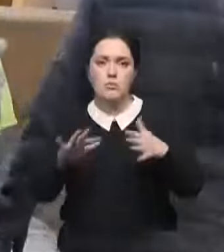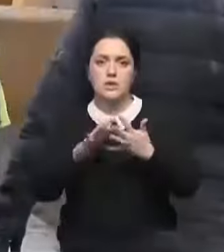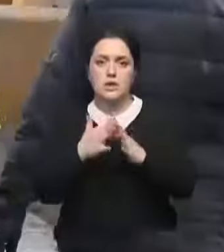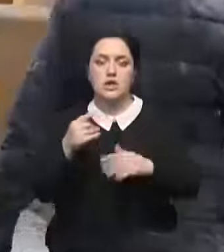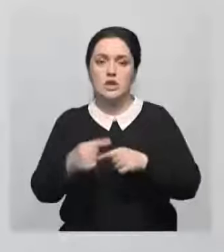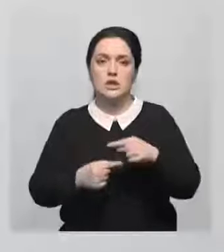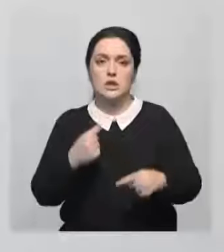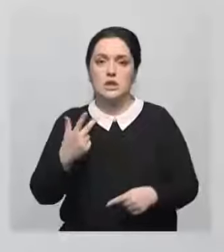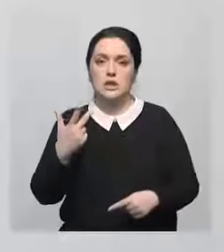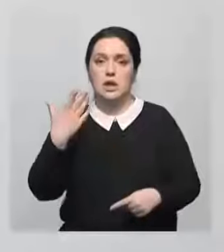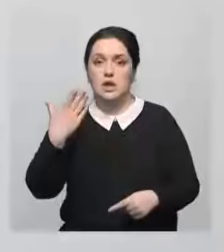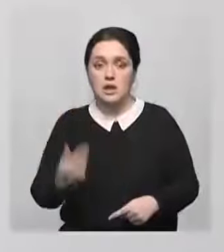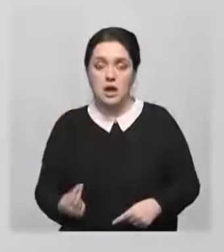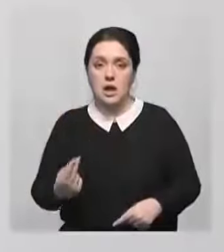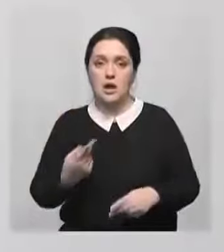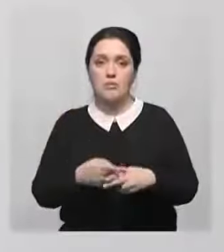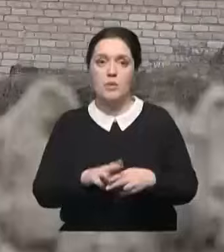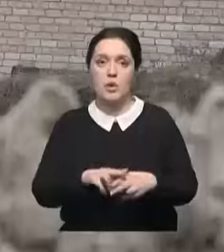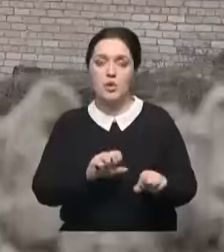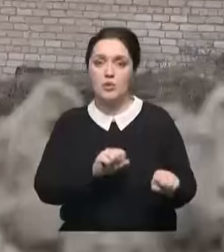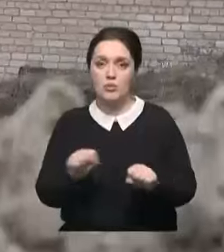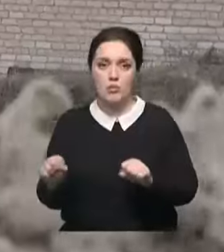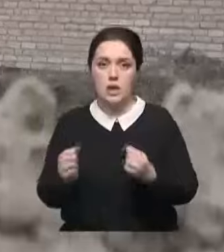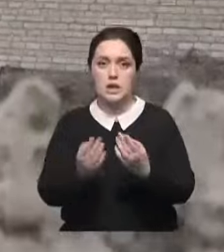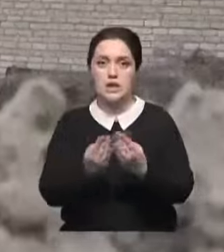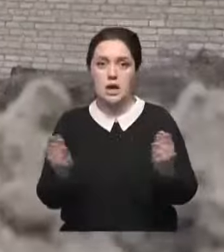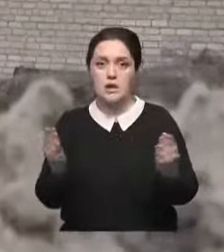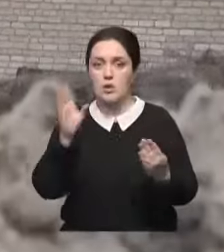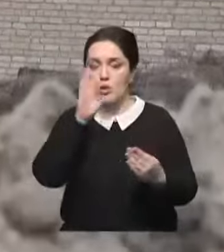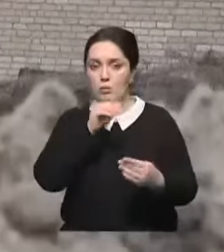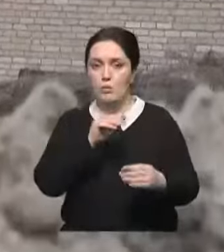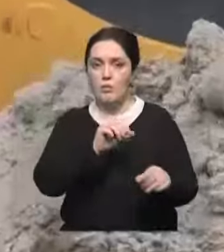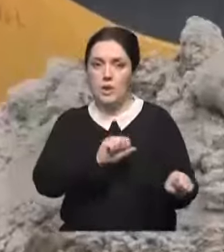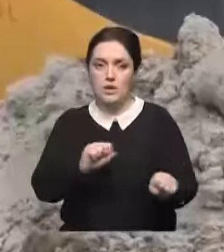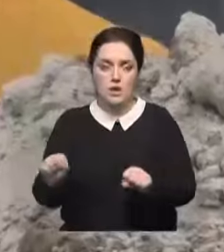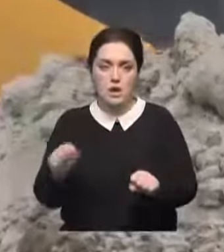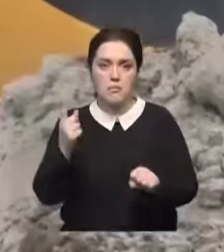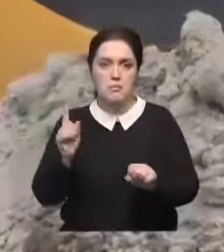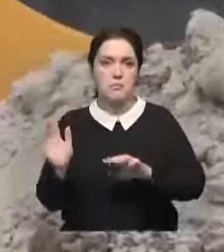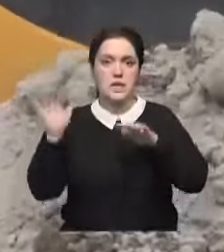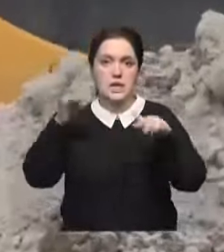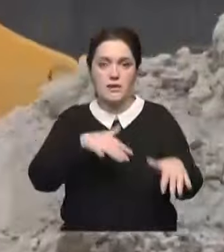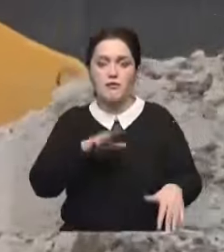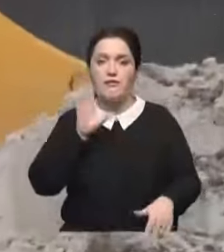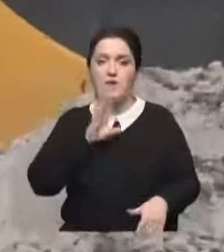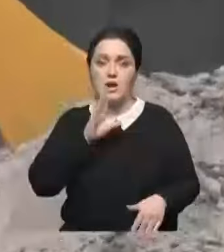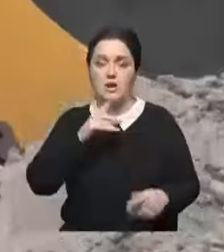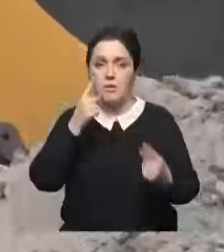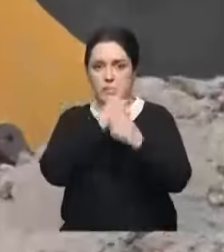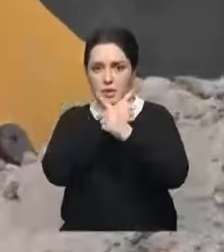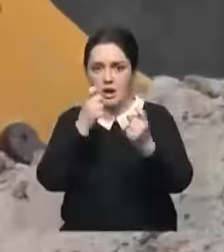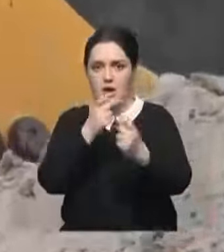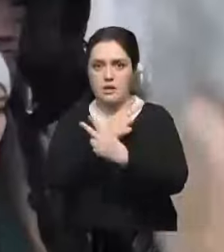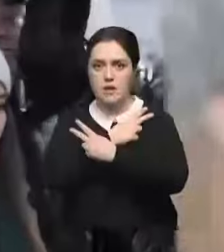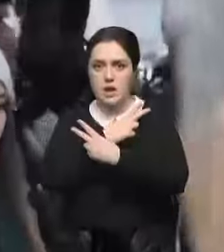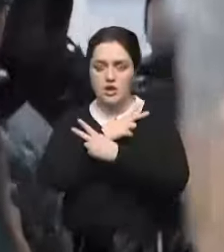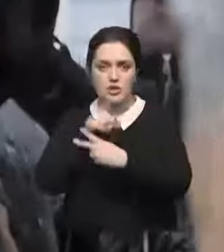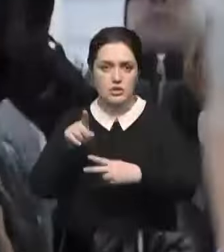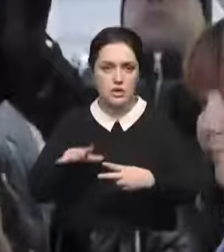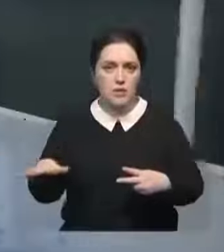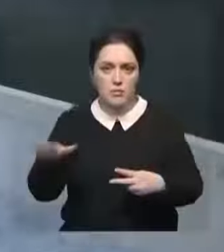селу через 3 дня. Однако укрепленная дамба сможет удержать только первый перелив воды. По прогнозам, дачный